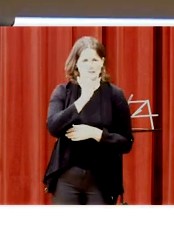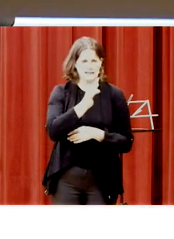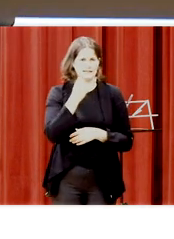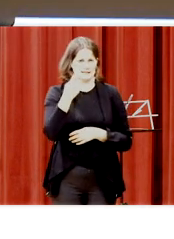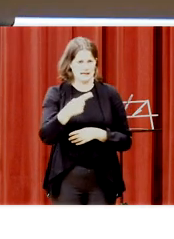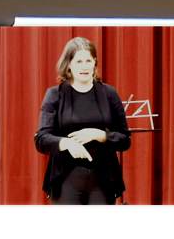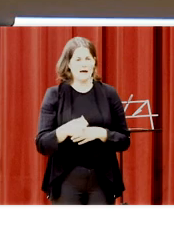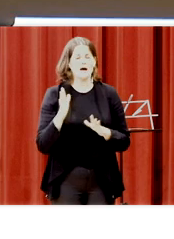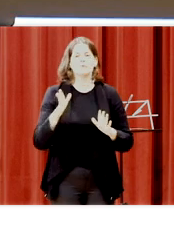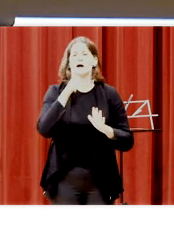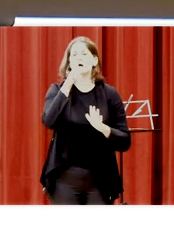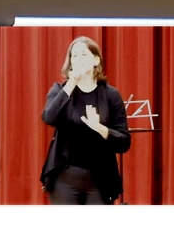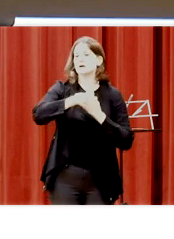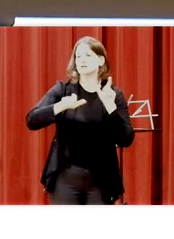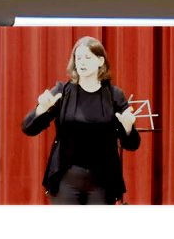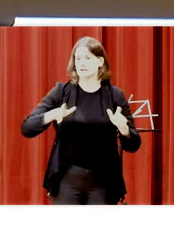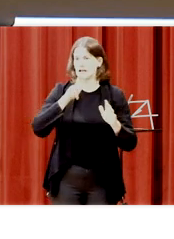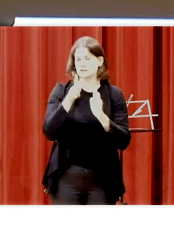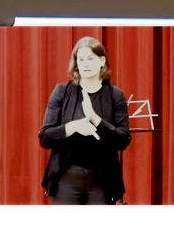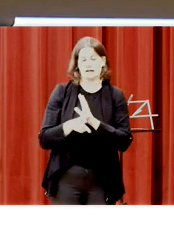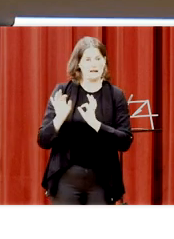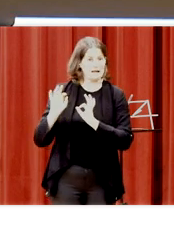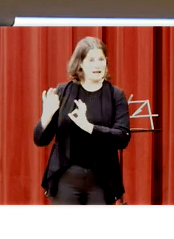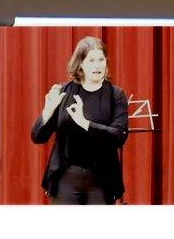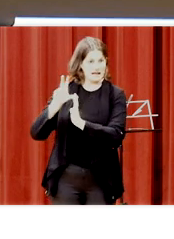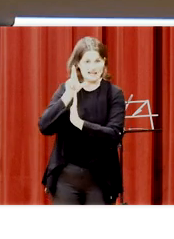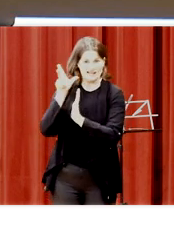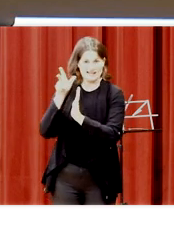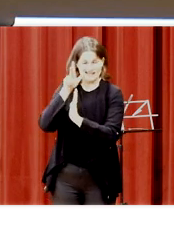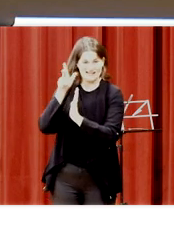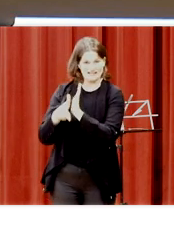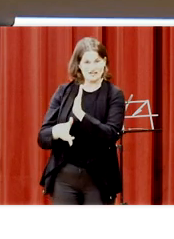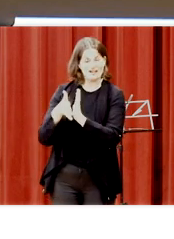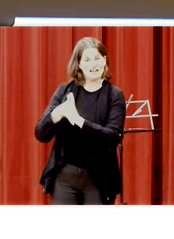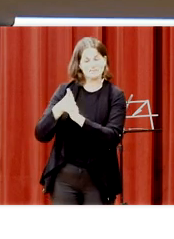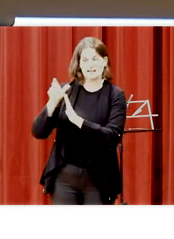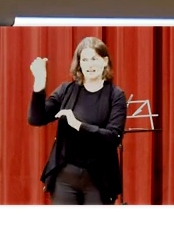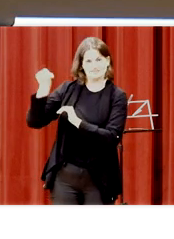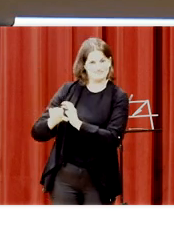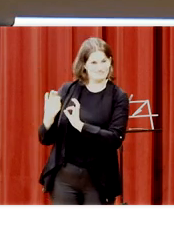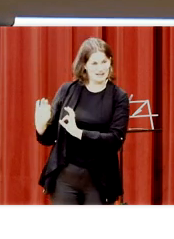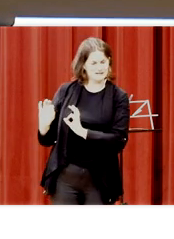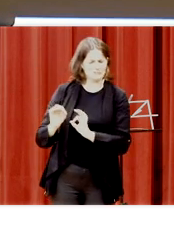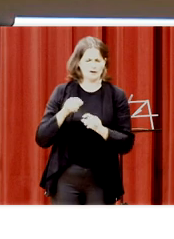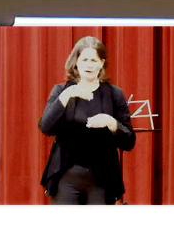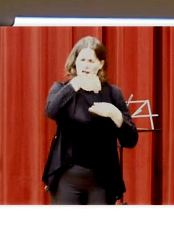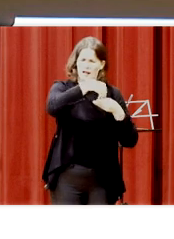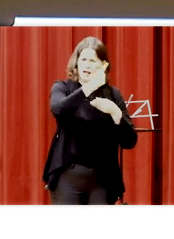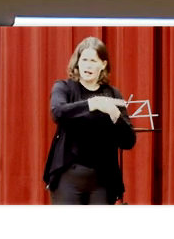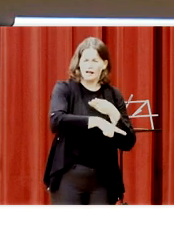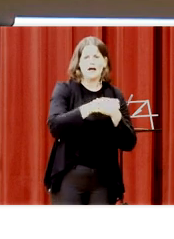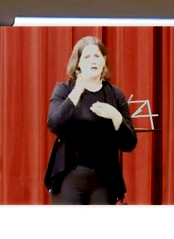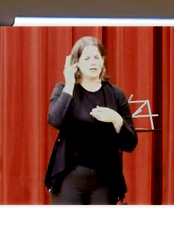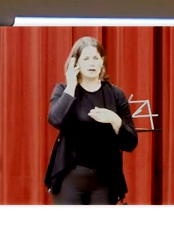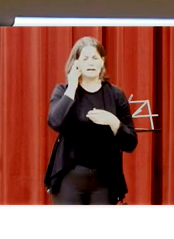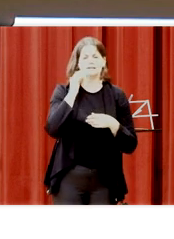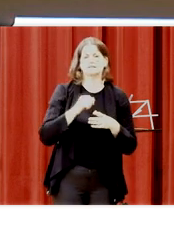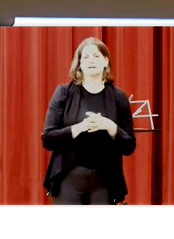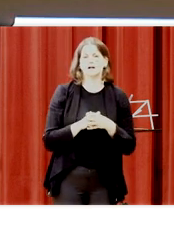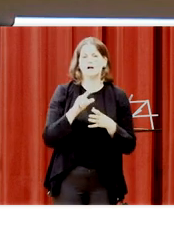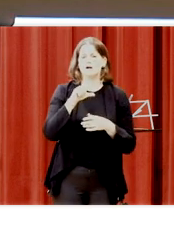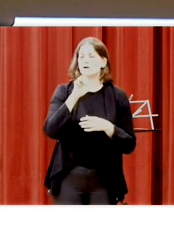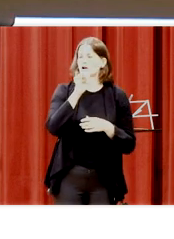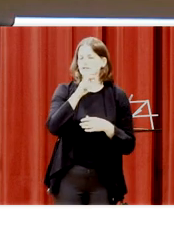dones. Està Ada Lovelace, la primera programadora. Després tenim Hedy Lamarr, la inventora del